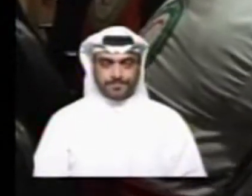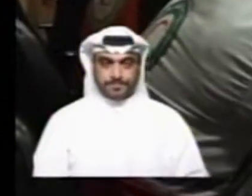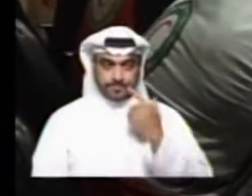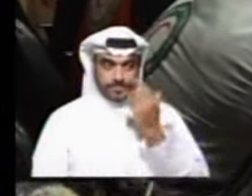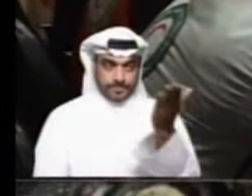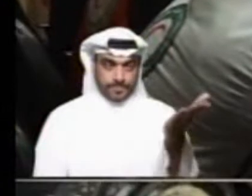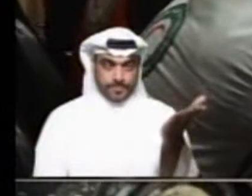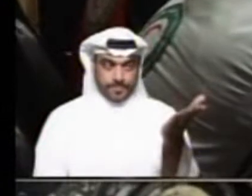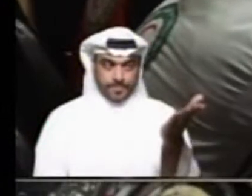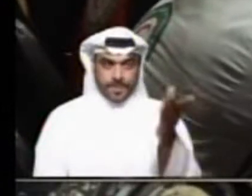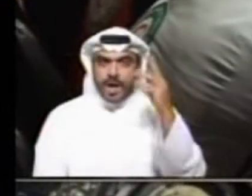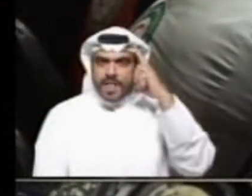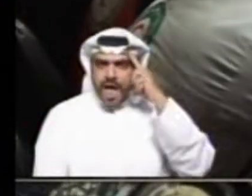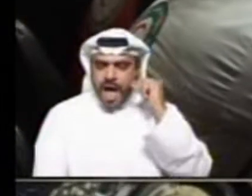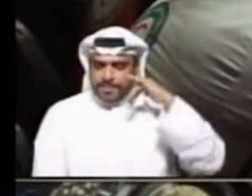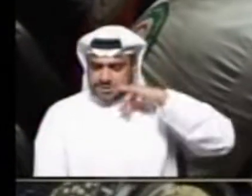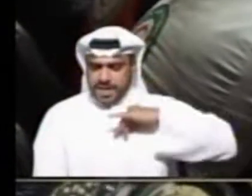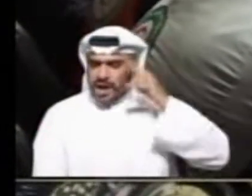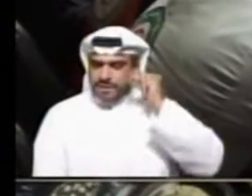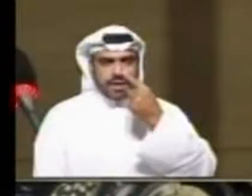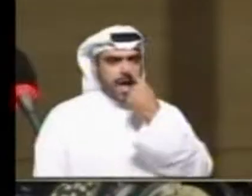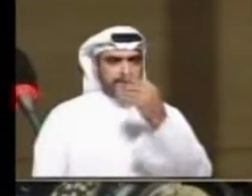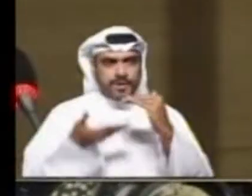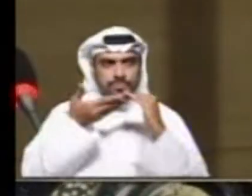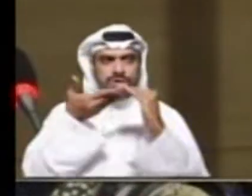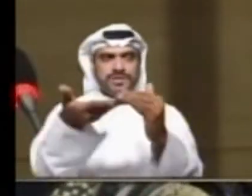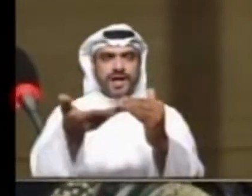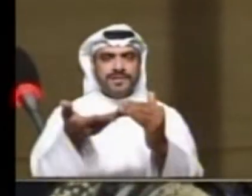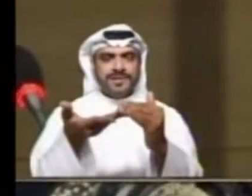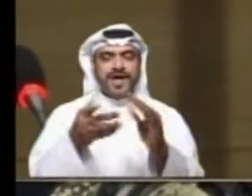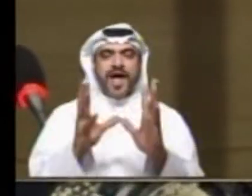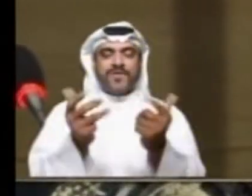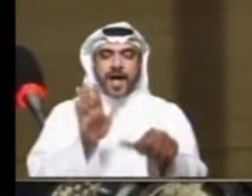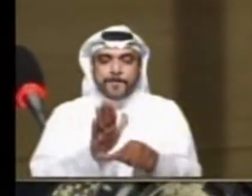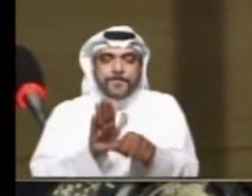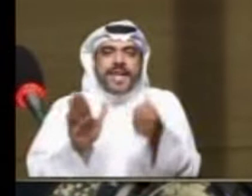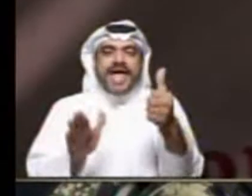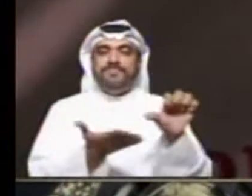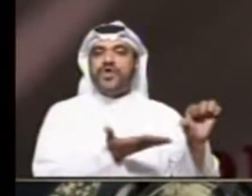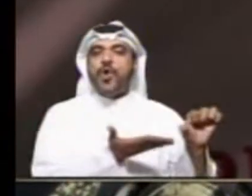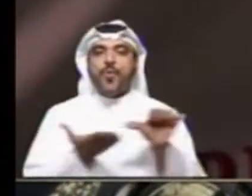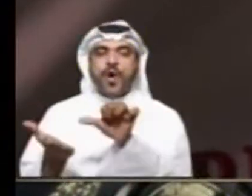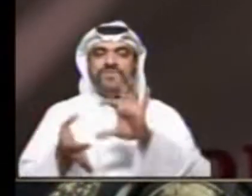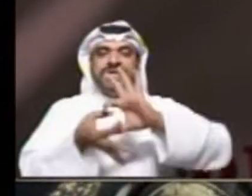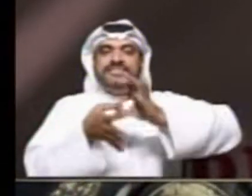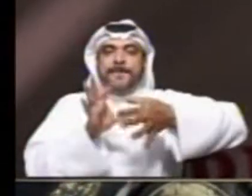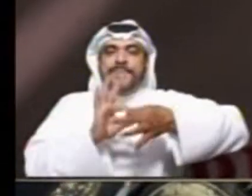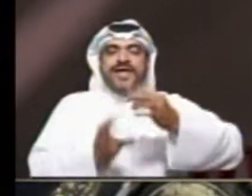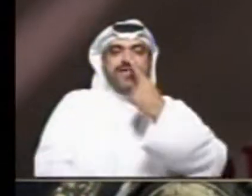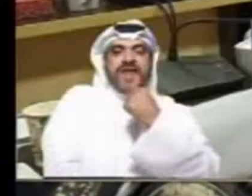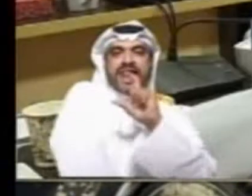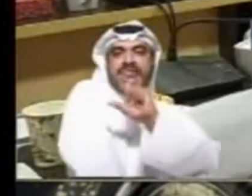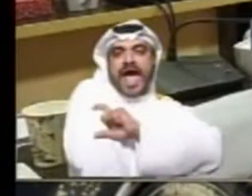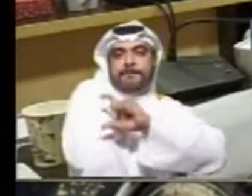ما هي احتياجاتكم؟ أخبرونا لنساعدكم. بهذه الكلمات بدأ وفد جمعية الهلال الأحمر الكويتي